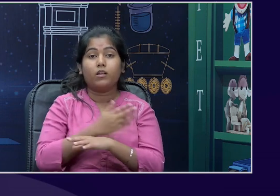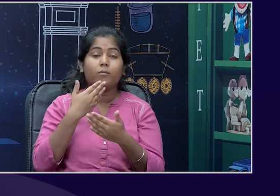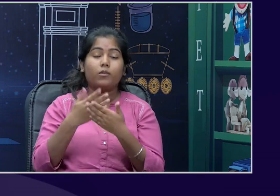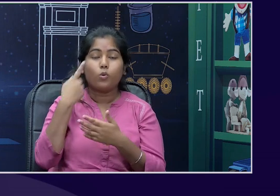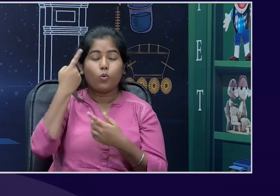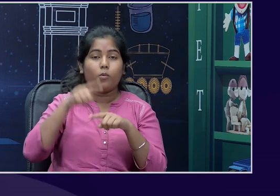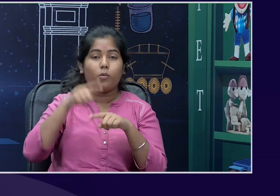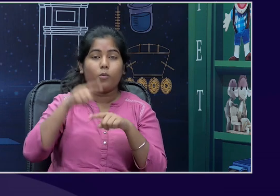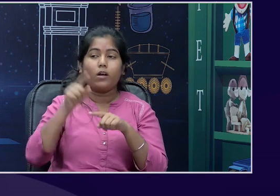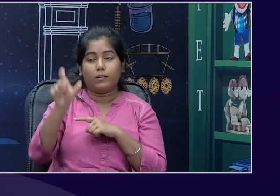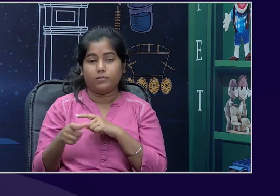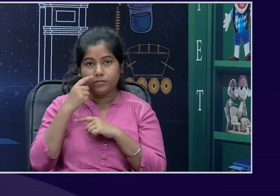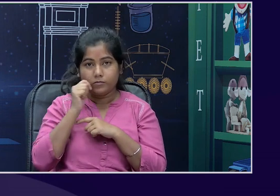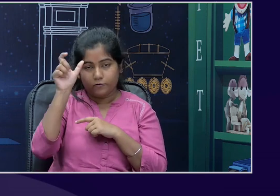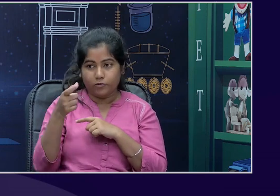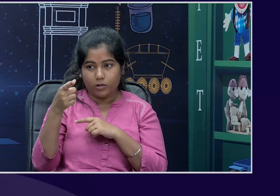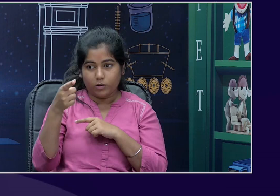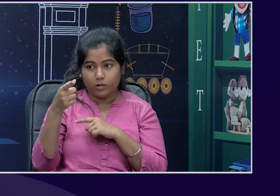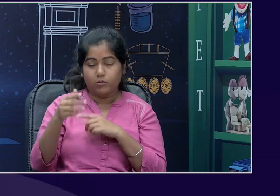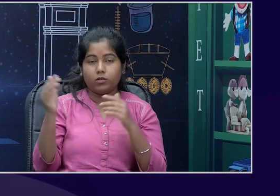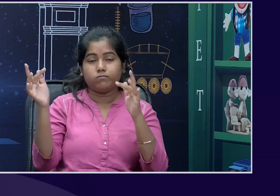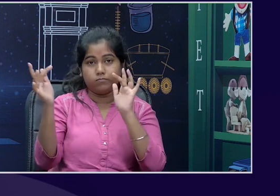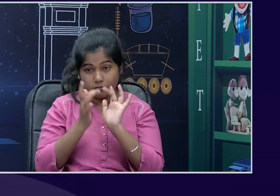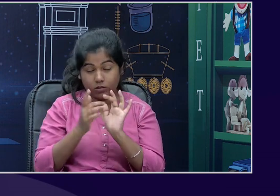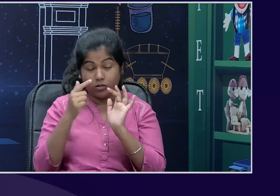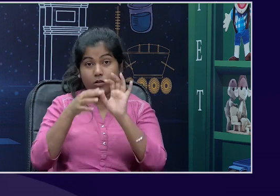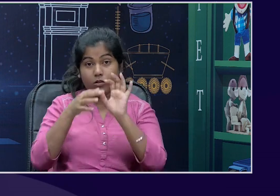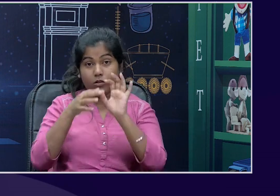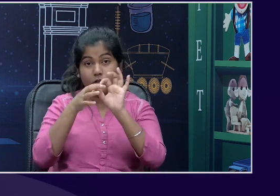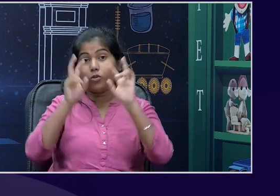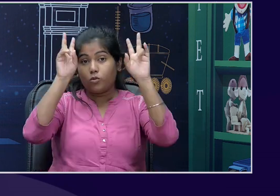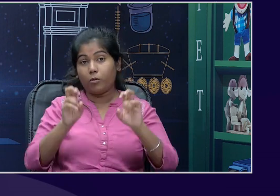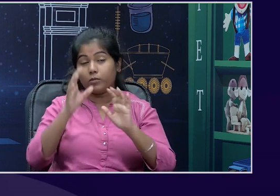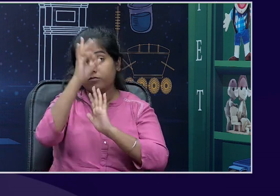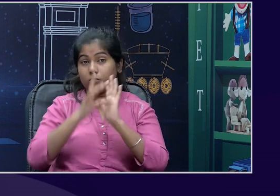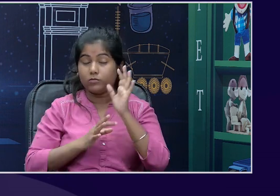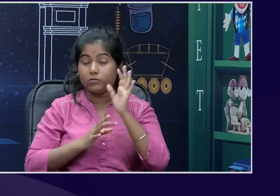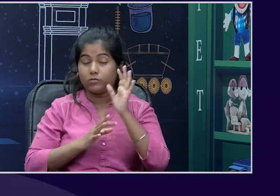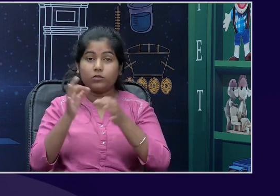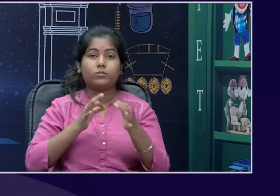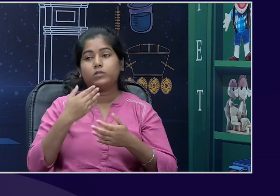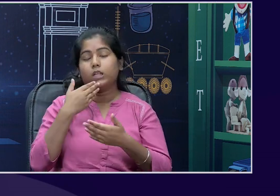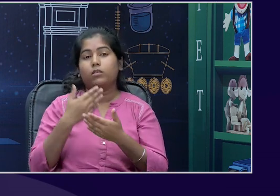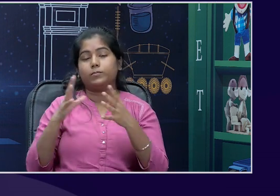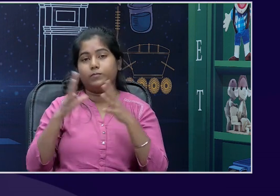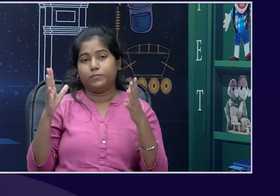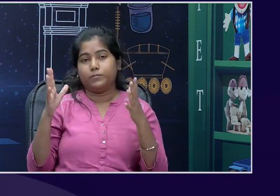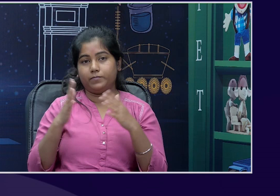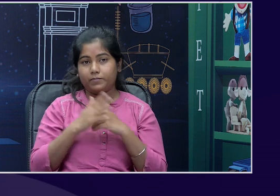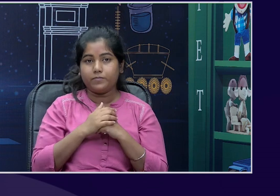सर आपको बहुत बहुत धन्यवाद करते हैं कि आप हमसे जुड़े और आपने असिस्टिव टेक्नोलॉजी पे इतनी अच्छी जानकारी दी, आपका बहुत बहुत